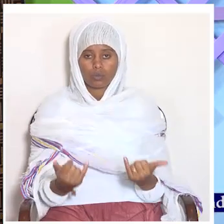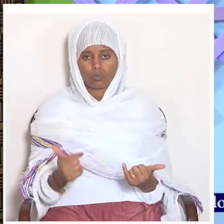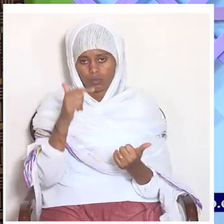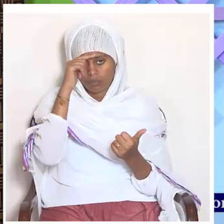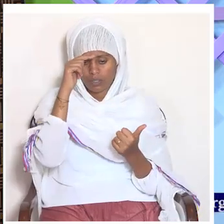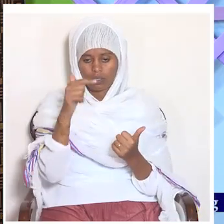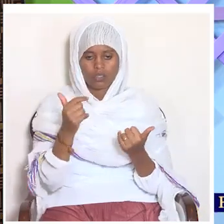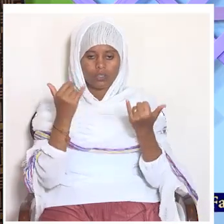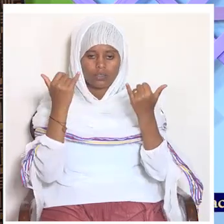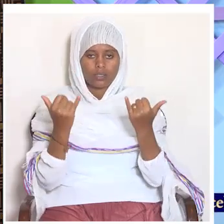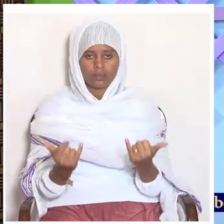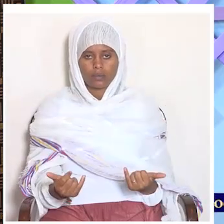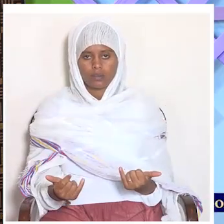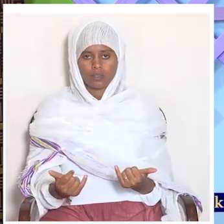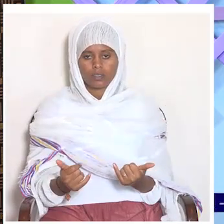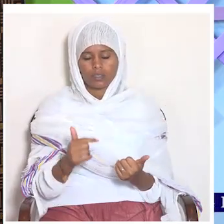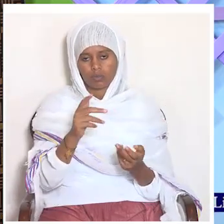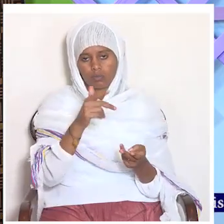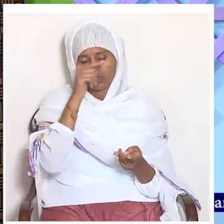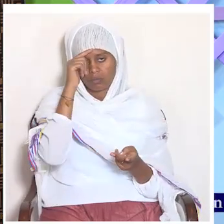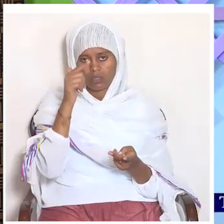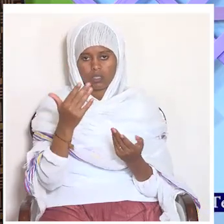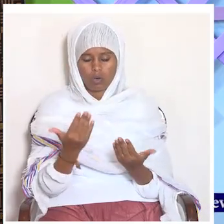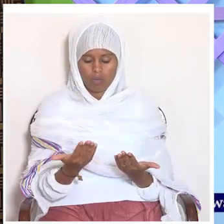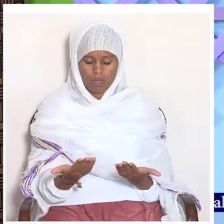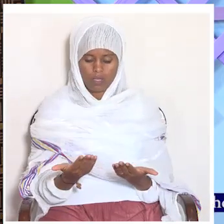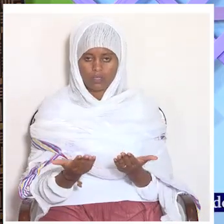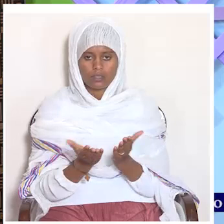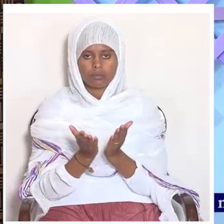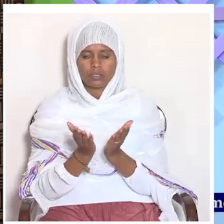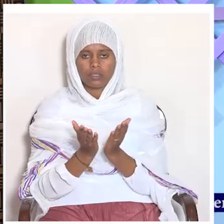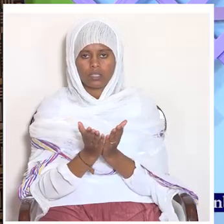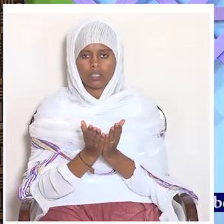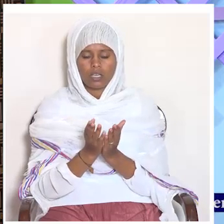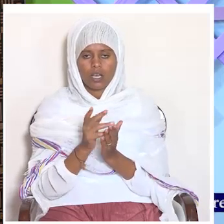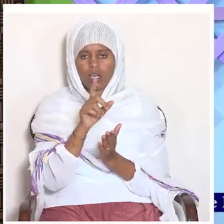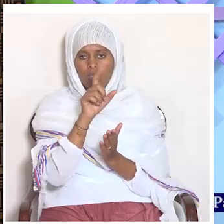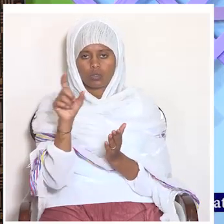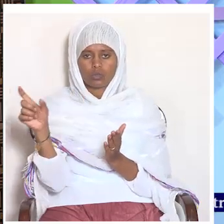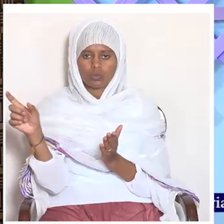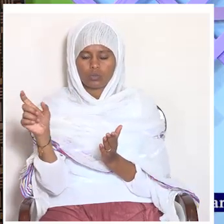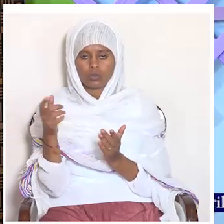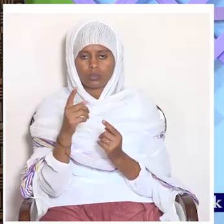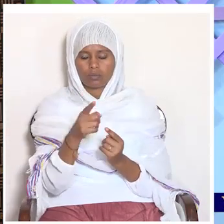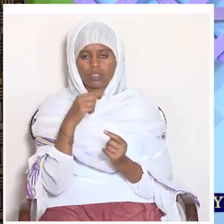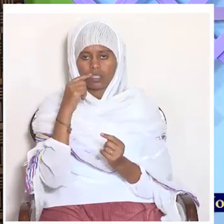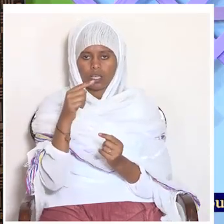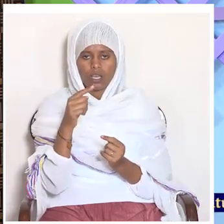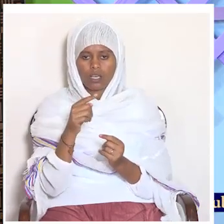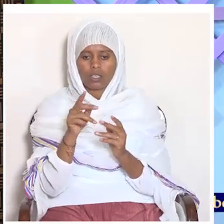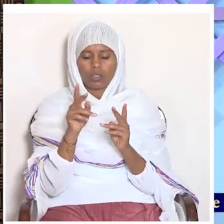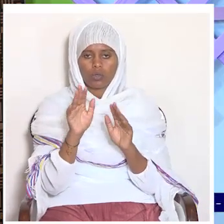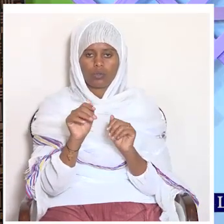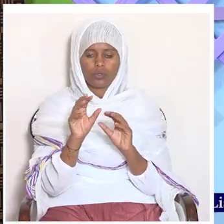ዝኸበርኩም ምእመናን ዝኸበርክን ምእመናን ናይ ሎም መዓልቲ ትምህርትና ኣርእስቱ እዚ ሃይለ ቃል